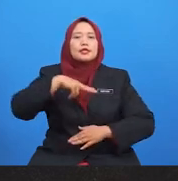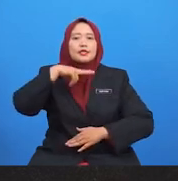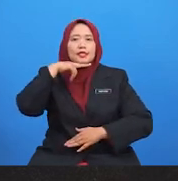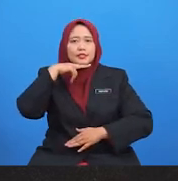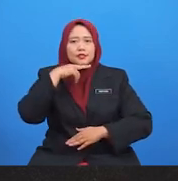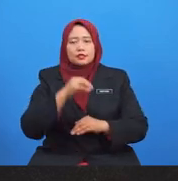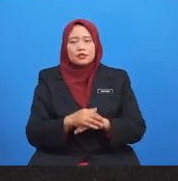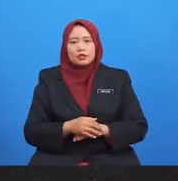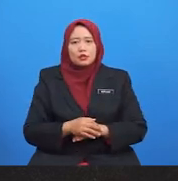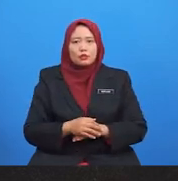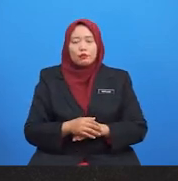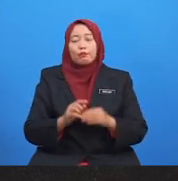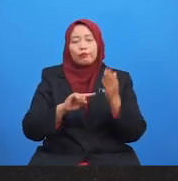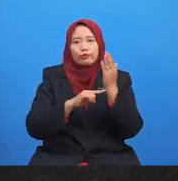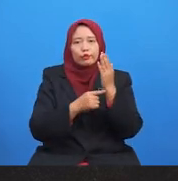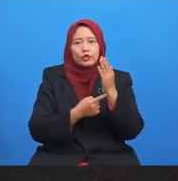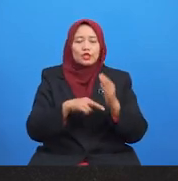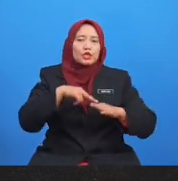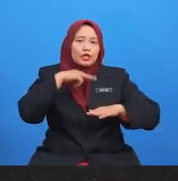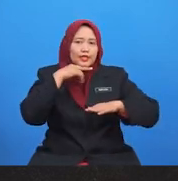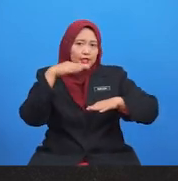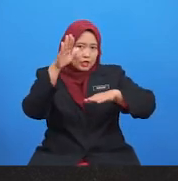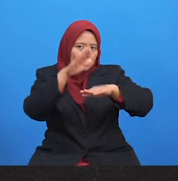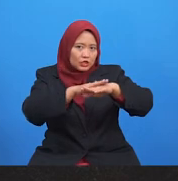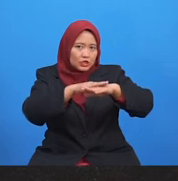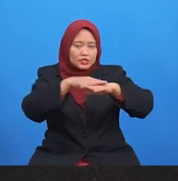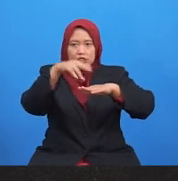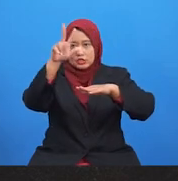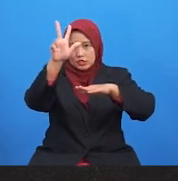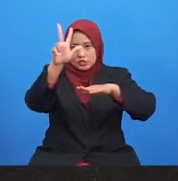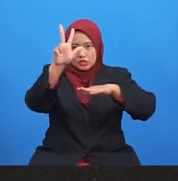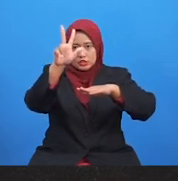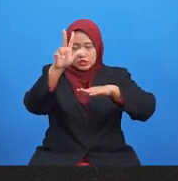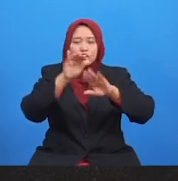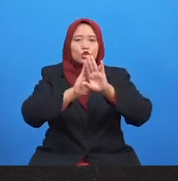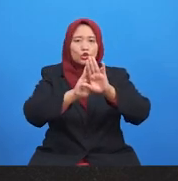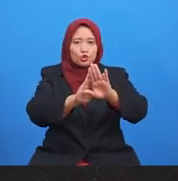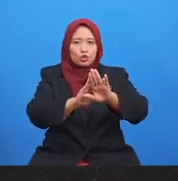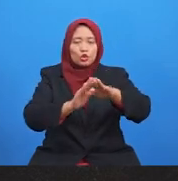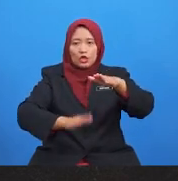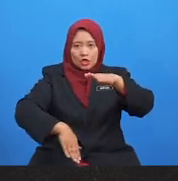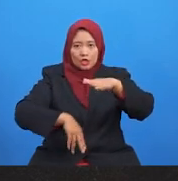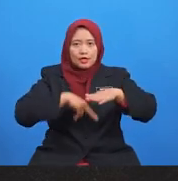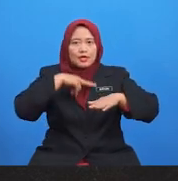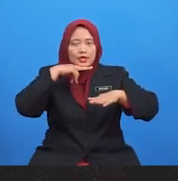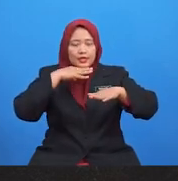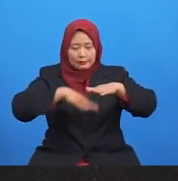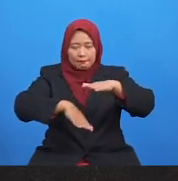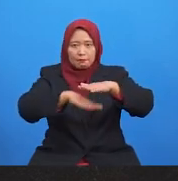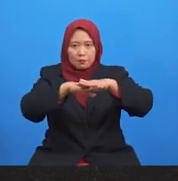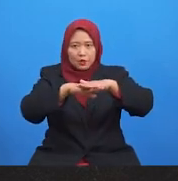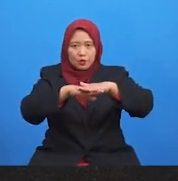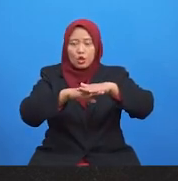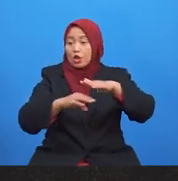dengan had atas, iaitu 3. Kemudian ditolak dengan nilai had